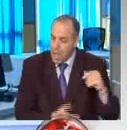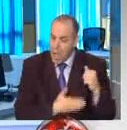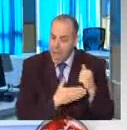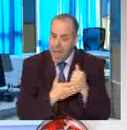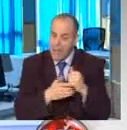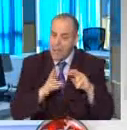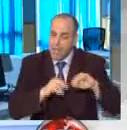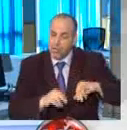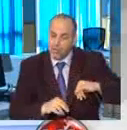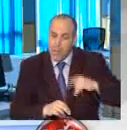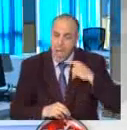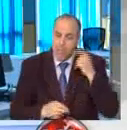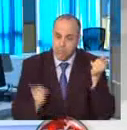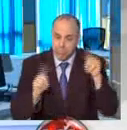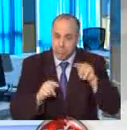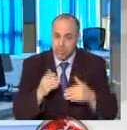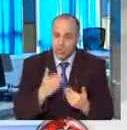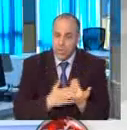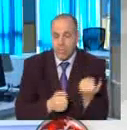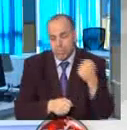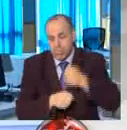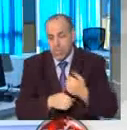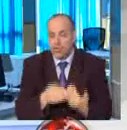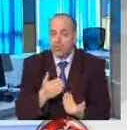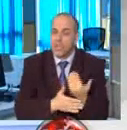الباحثين الشبان على التجديد والابتكار.